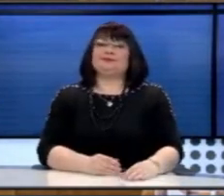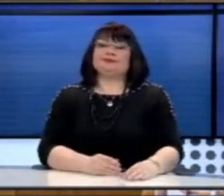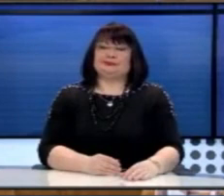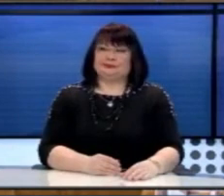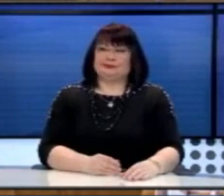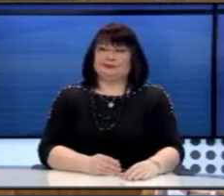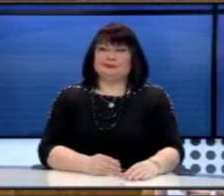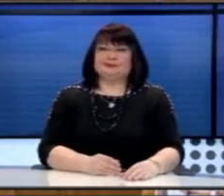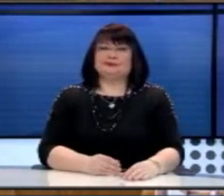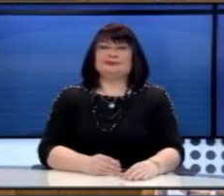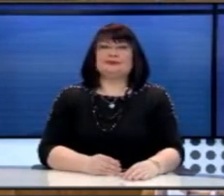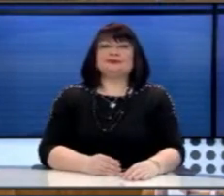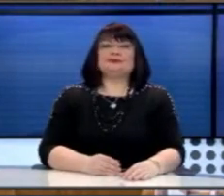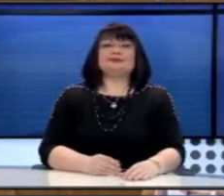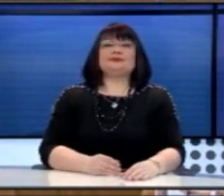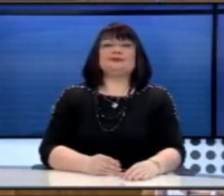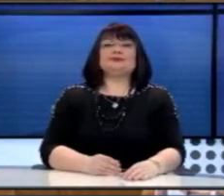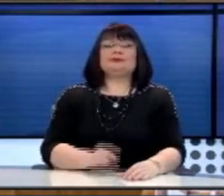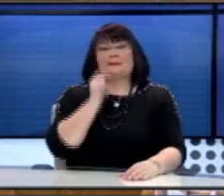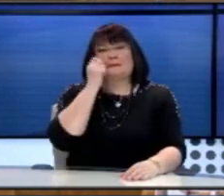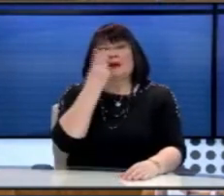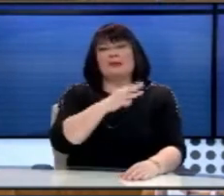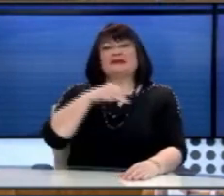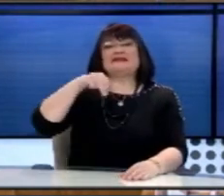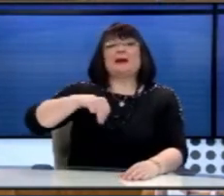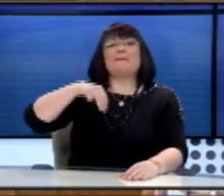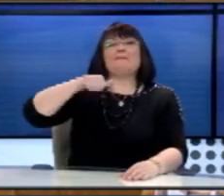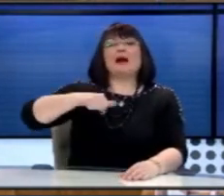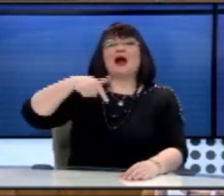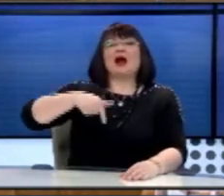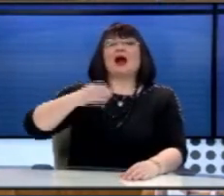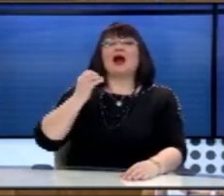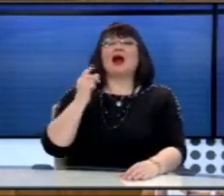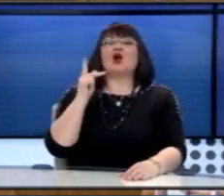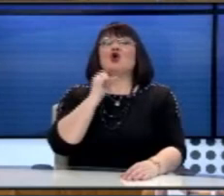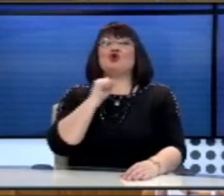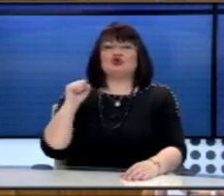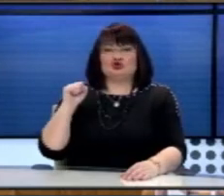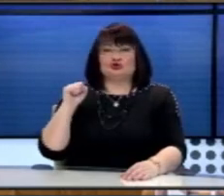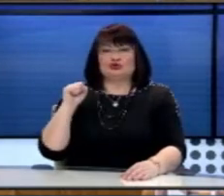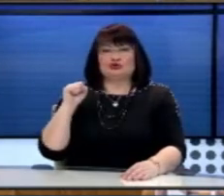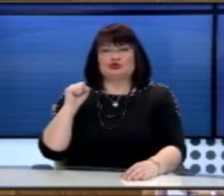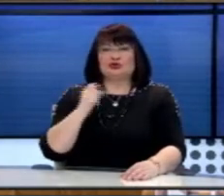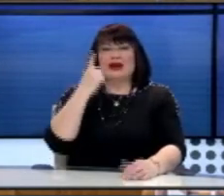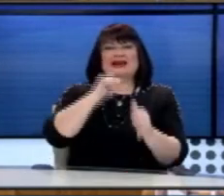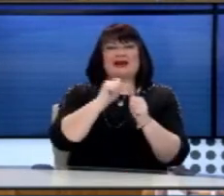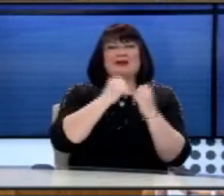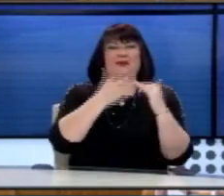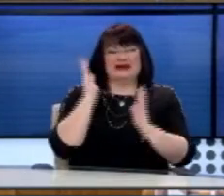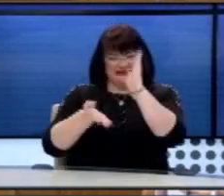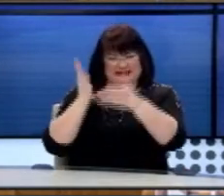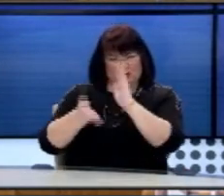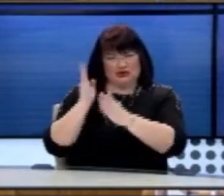του Μάγκου, ο οποίος έχασε την ζωή του ένα μήνα μετά αφού του υπέστη